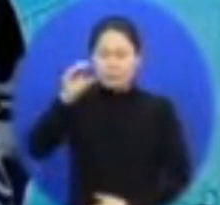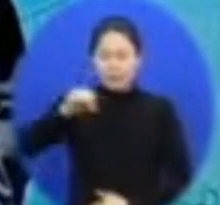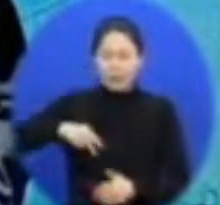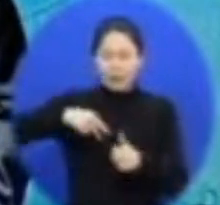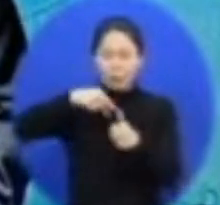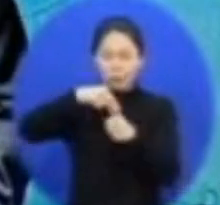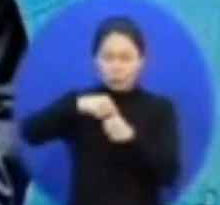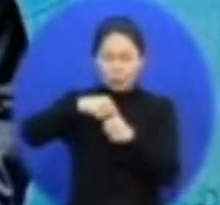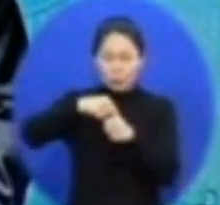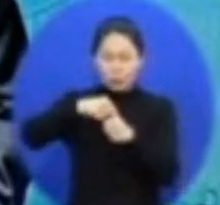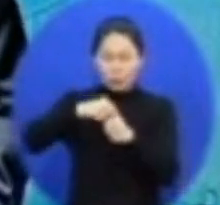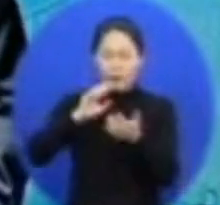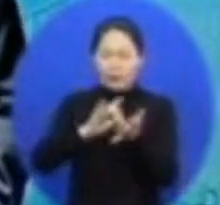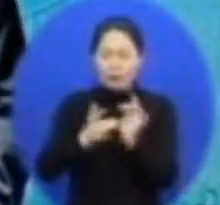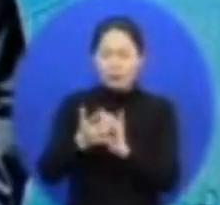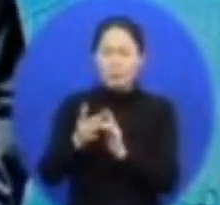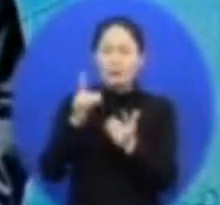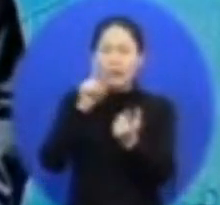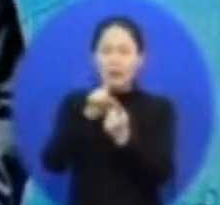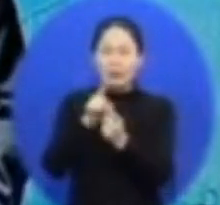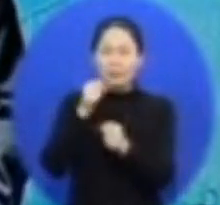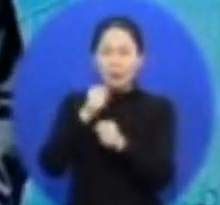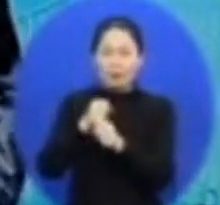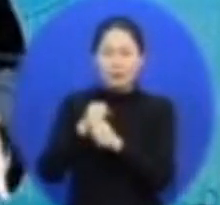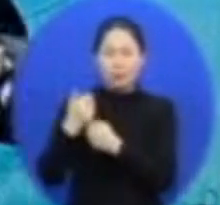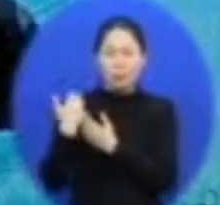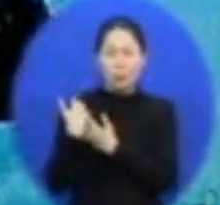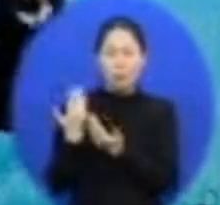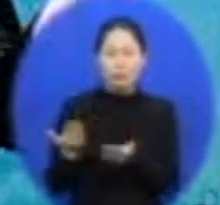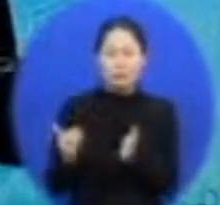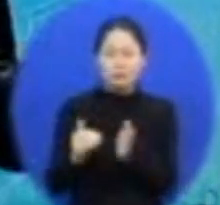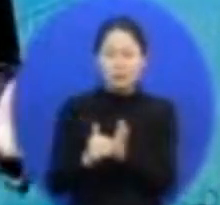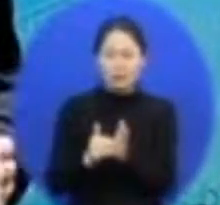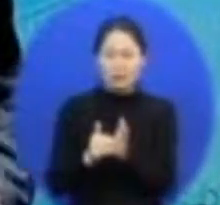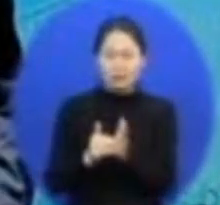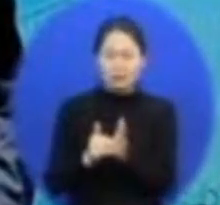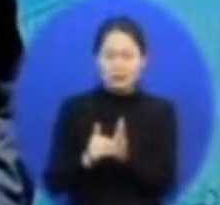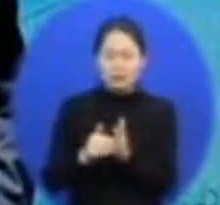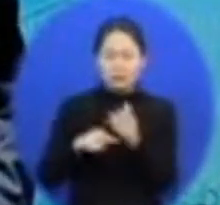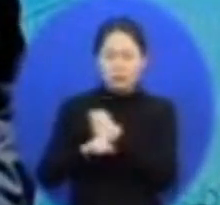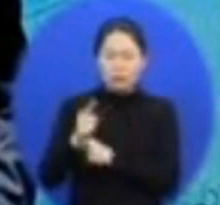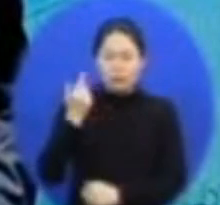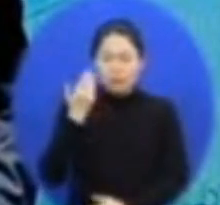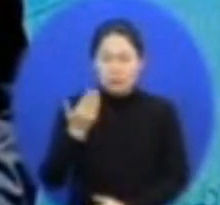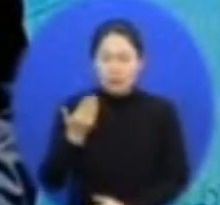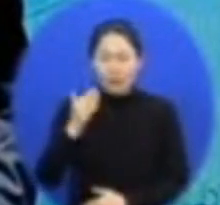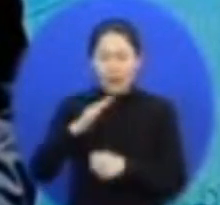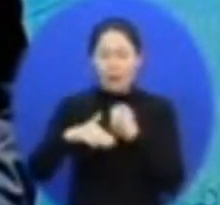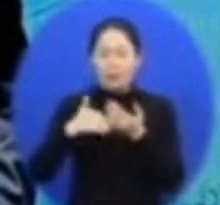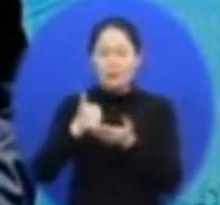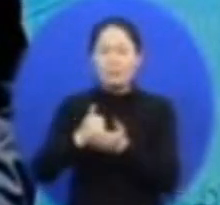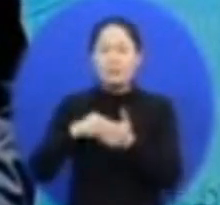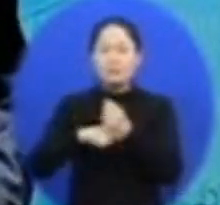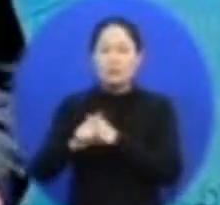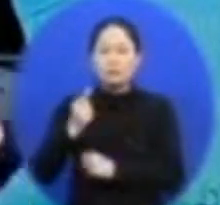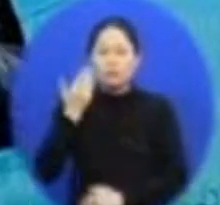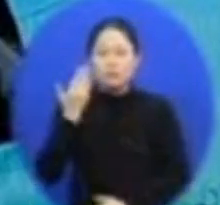당하여 죽게 하셨을까 하는 겁니다 하나님이 아무 이유없이 그러지는 않았을 거 아니겠습니까